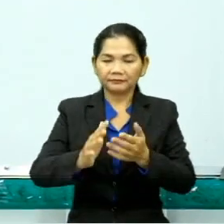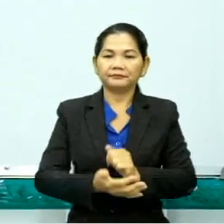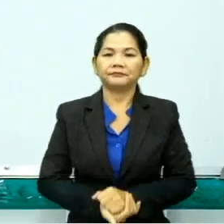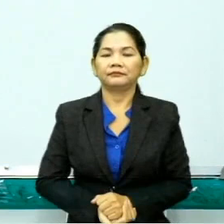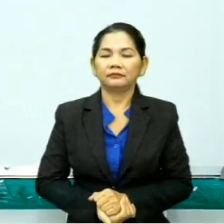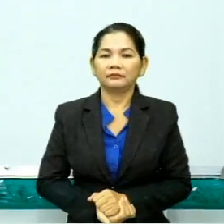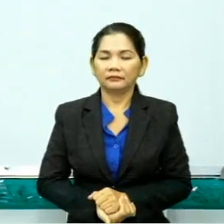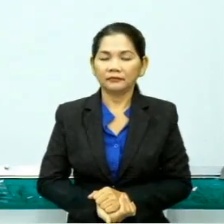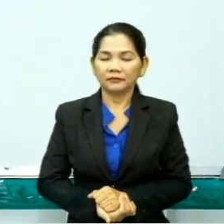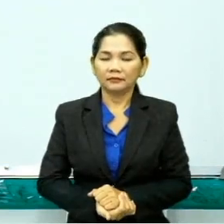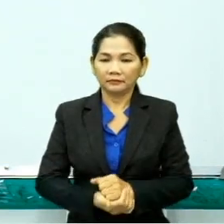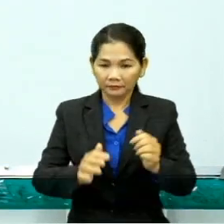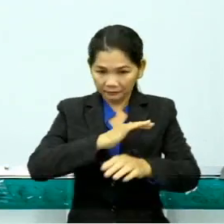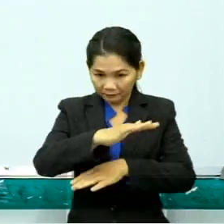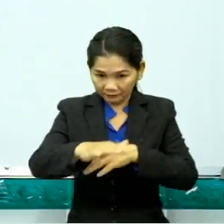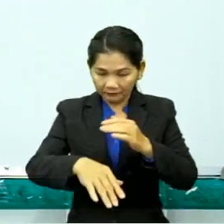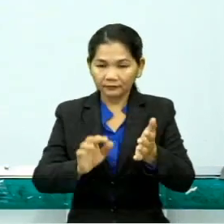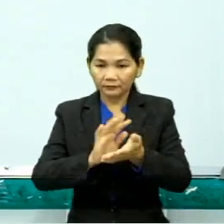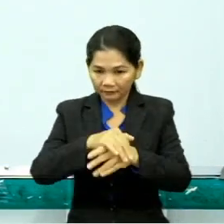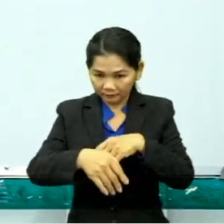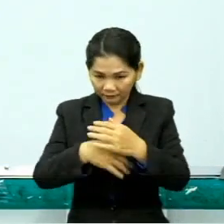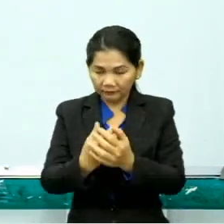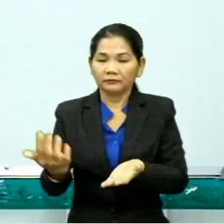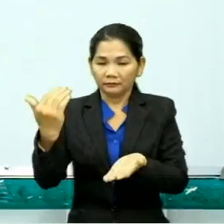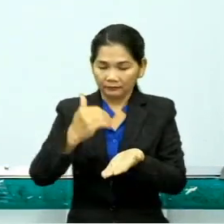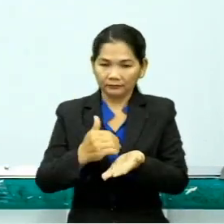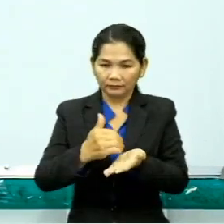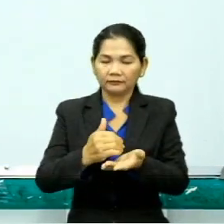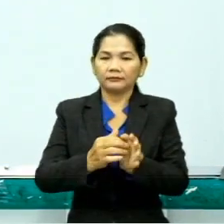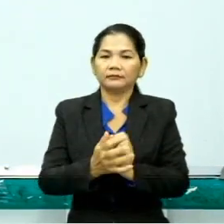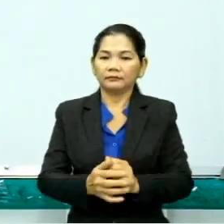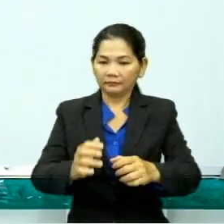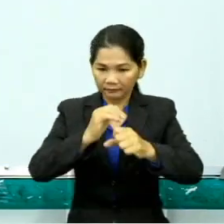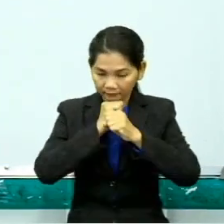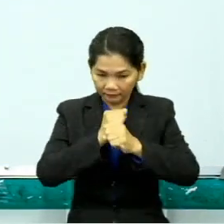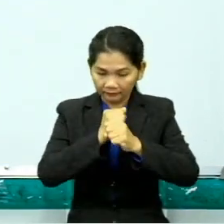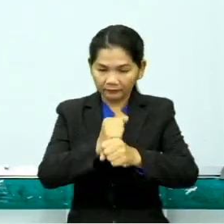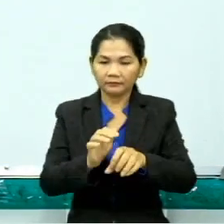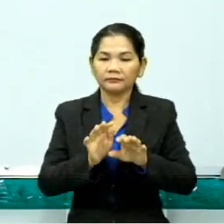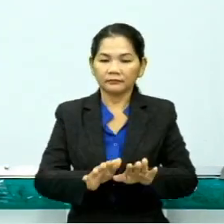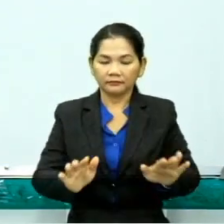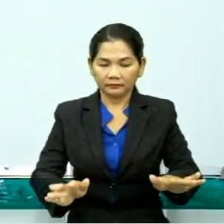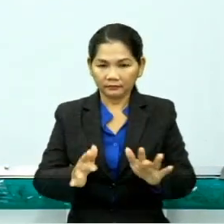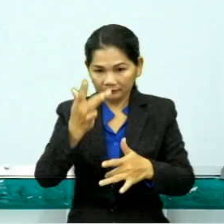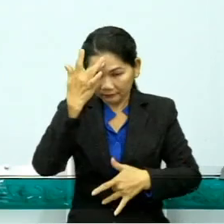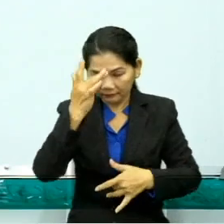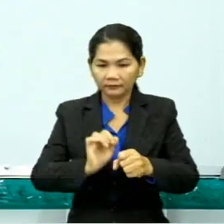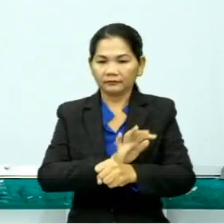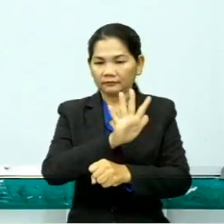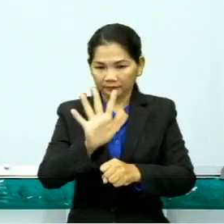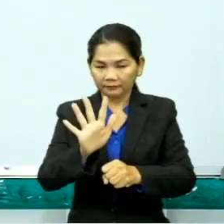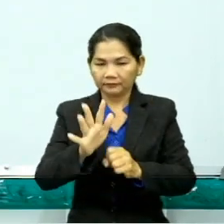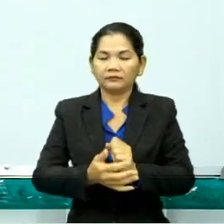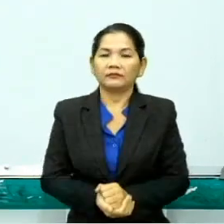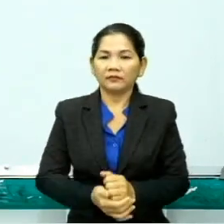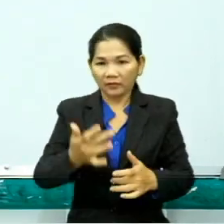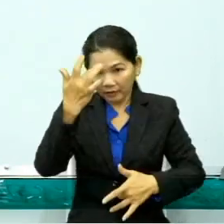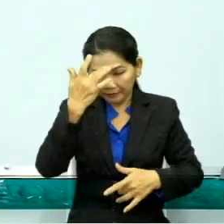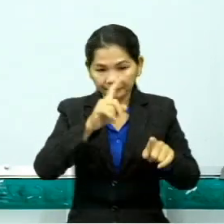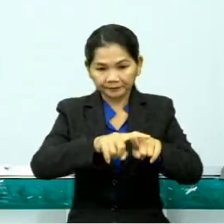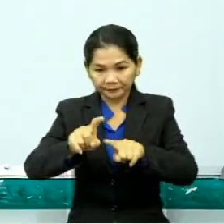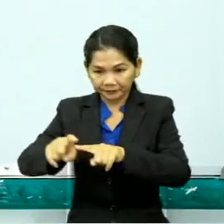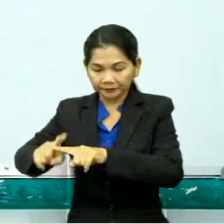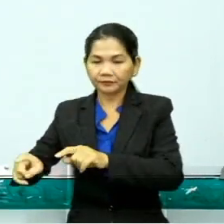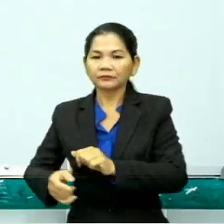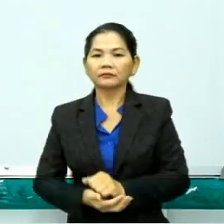con. Hai con, tặng ạc nế con liên đây ở bàn nhạc nhộm. Chà, đàm bây ca bì con. Chà, bí chung ngư COVID đập rộng bún nâng chung ngư